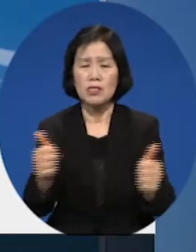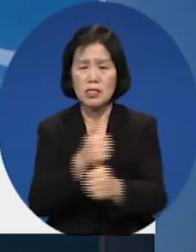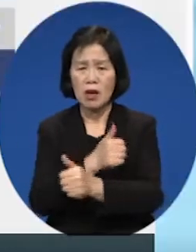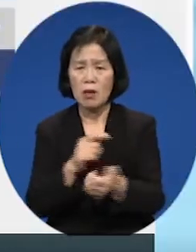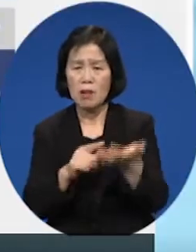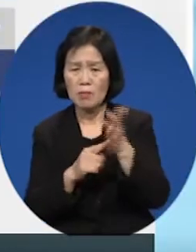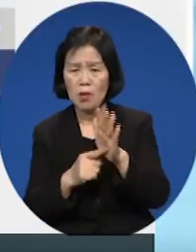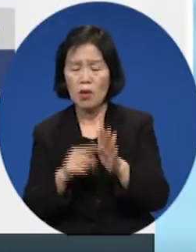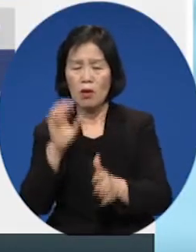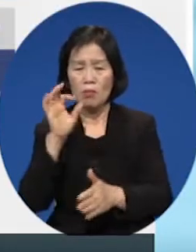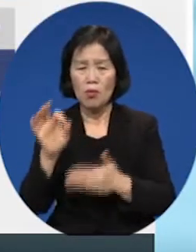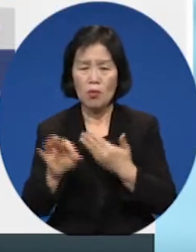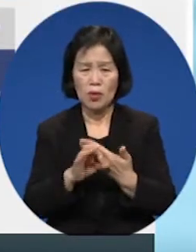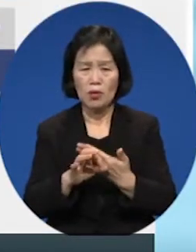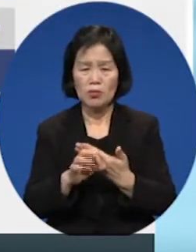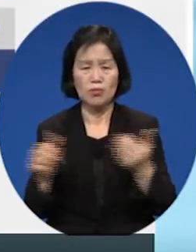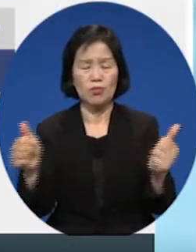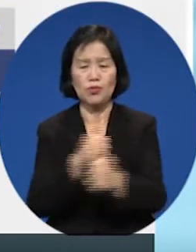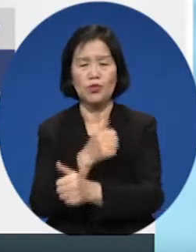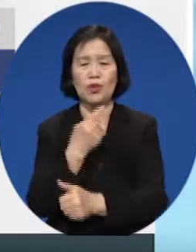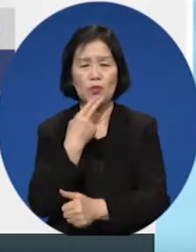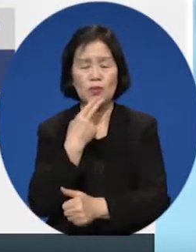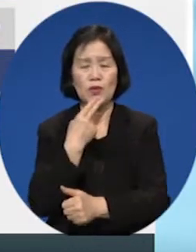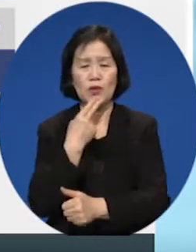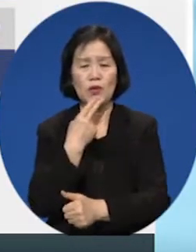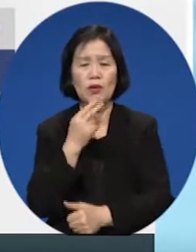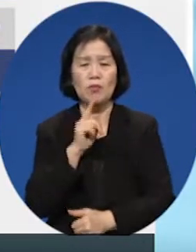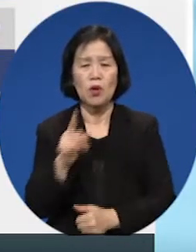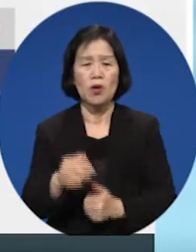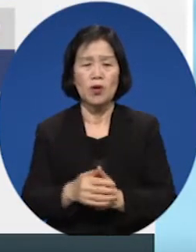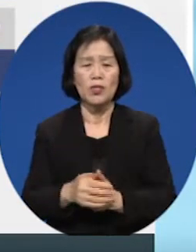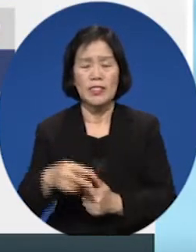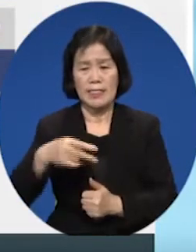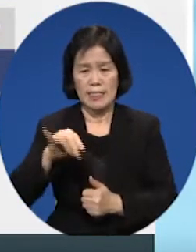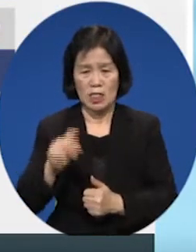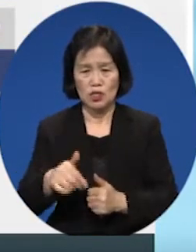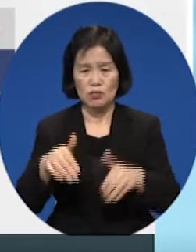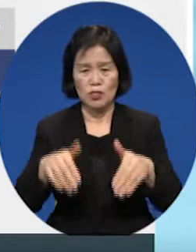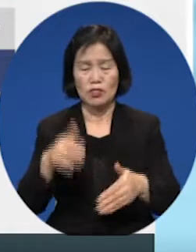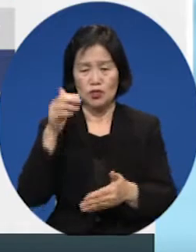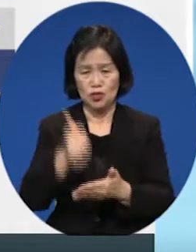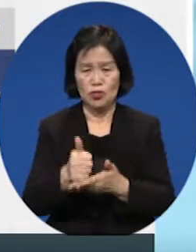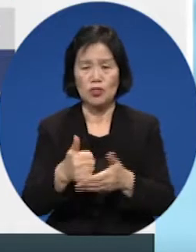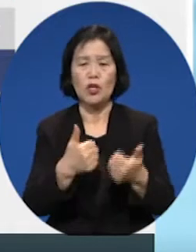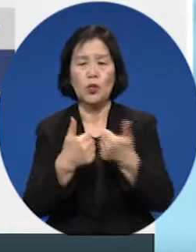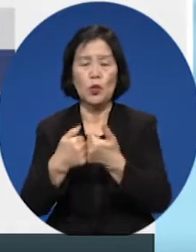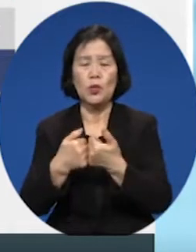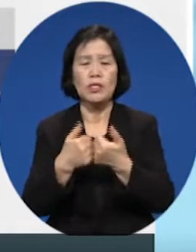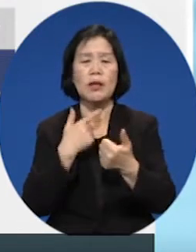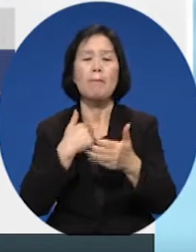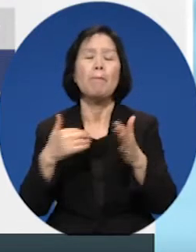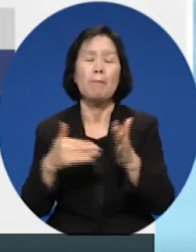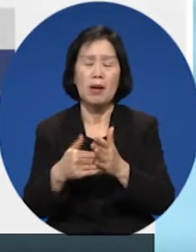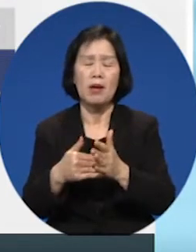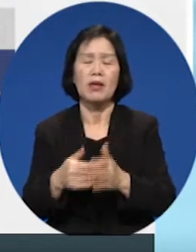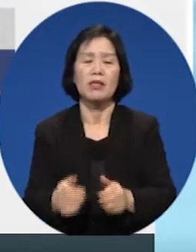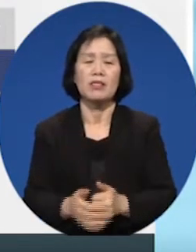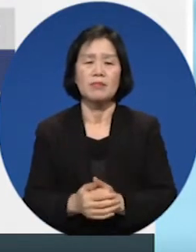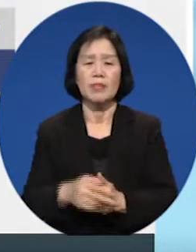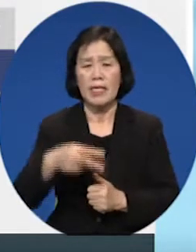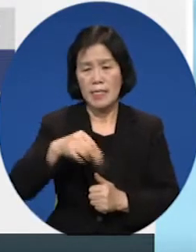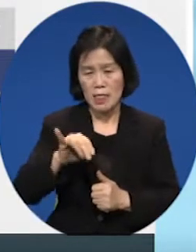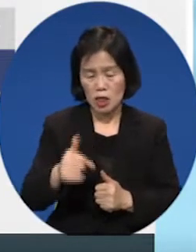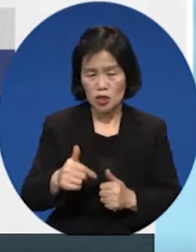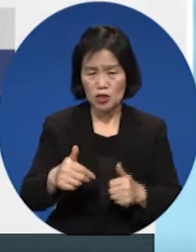보면 안 했어요 교체를 얘기 뭐냐면 신년을 민정 석학 5 논의를 했다고 하는 얘기가 나오거든요 신현석